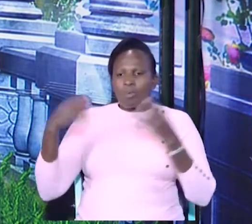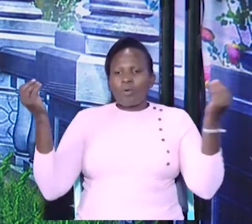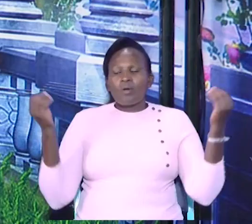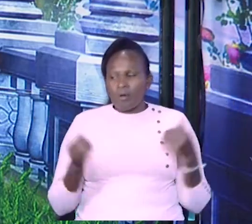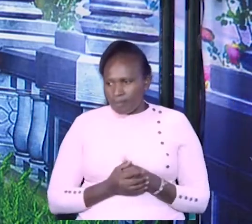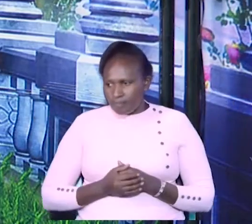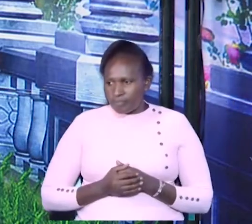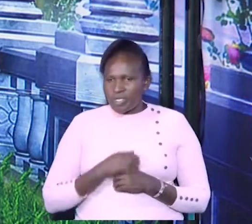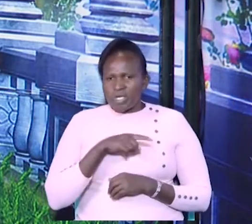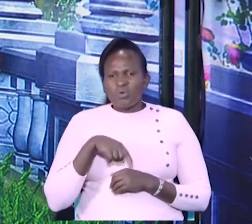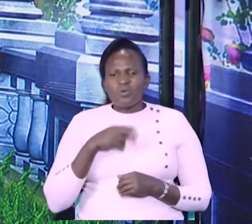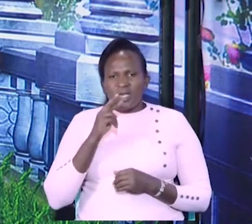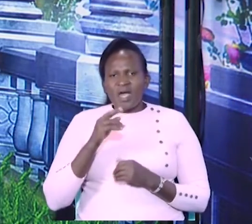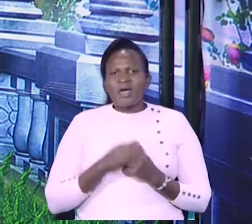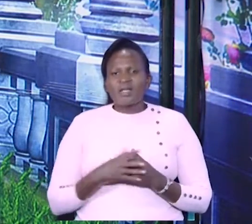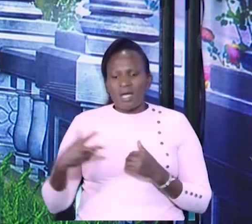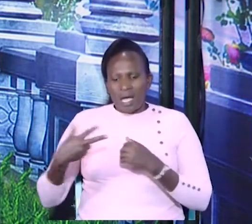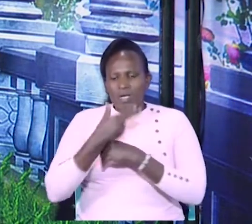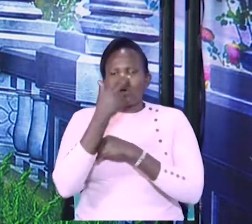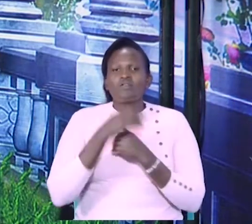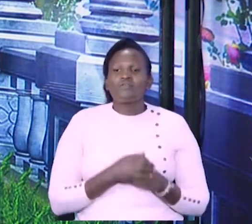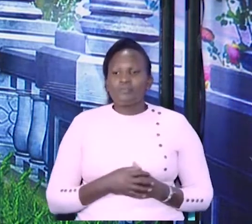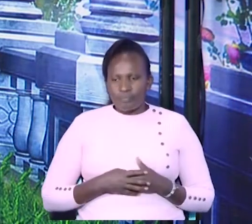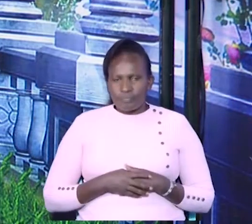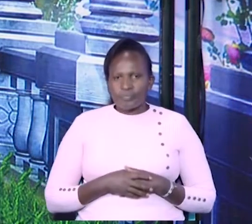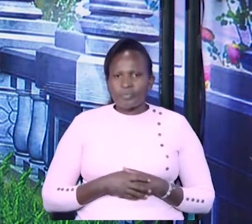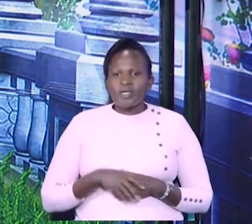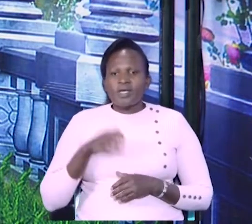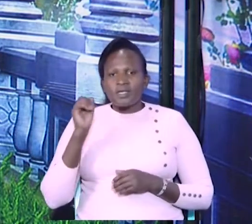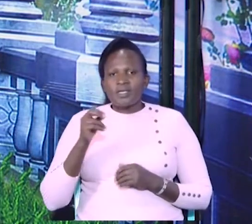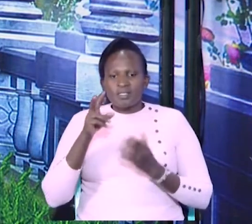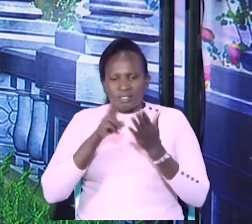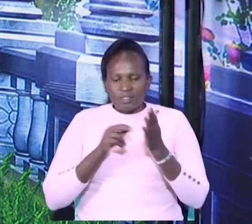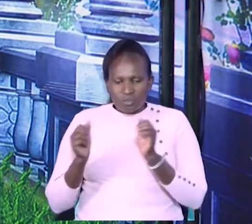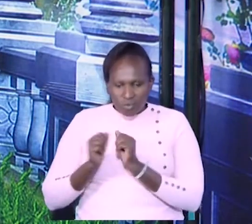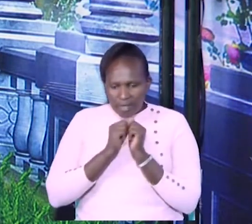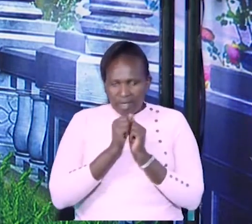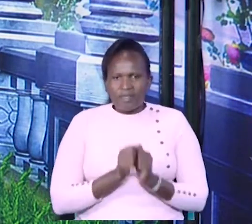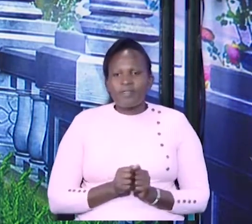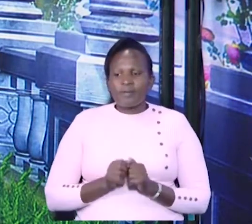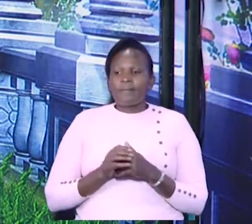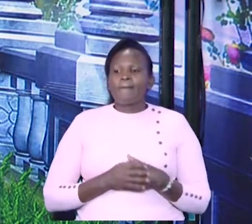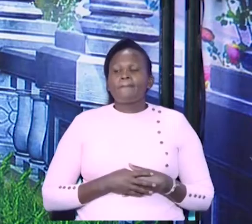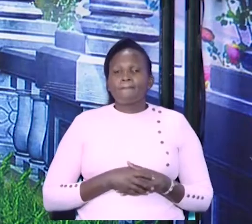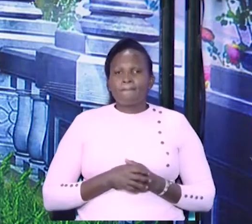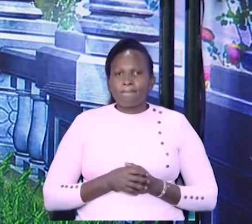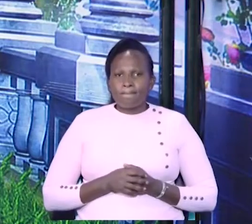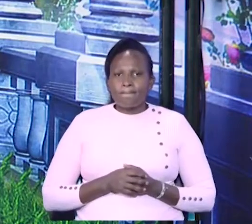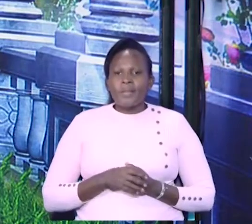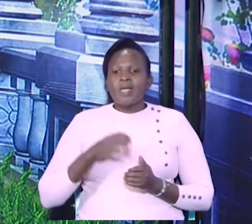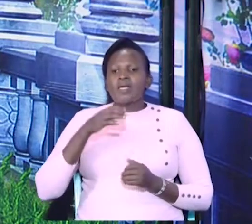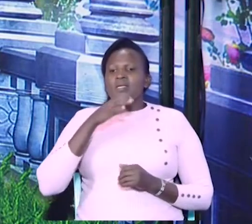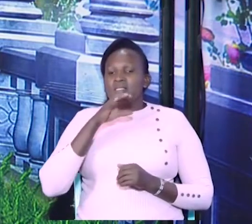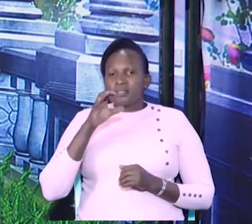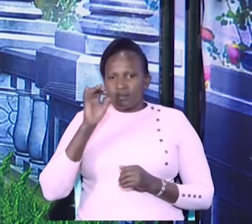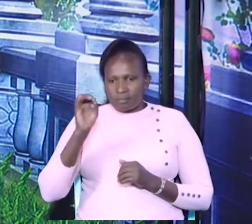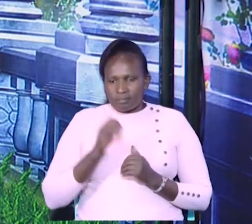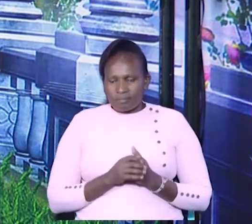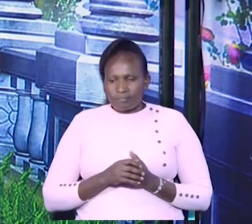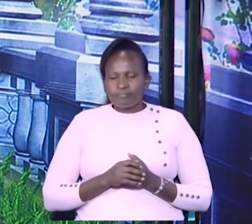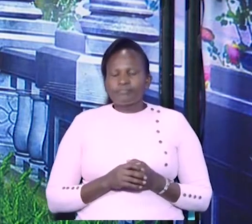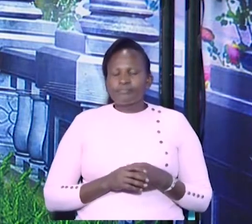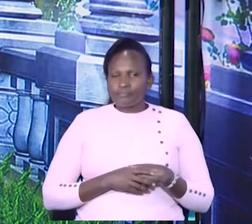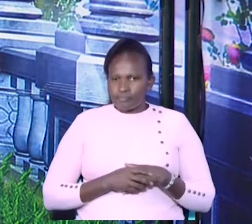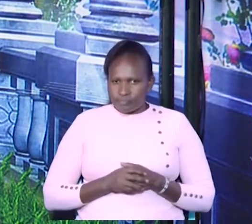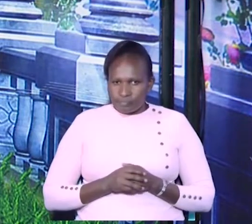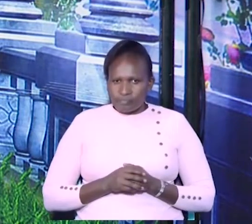gone. We are cut off. Let's read together. Tuweze kusoma pamoja. Ezekiel chapter 37 verse